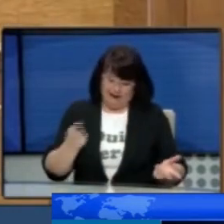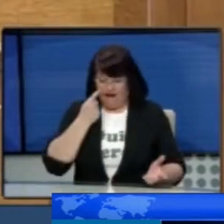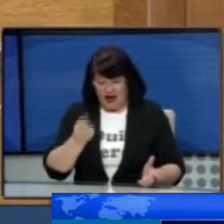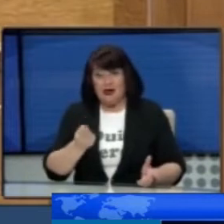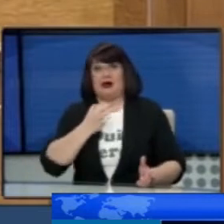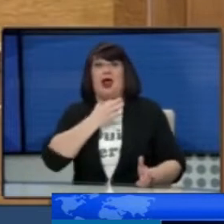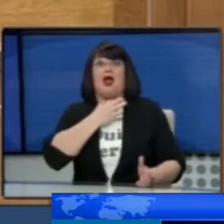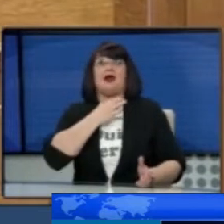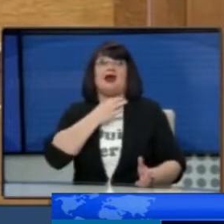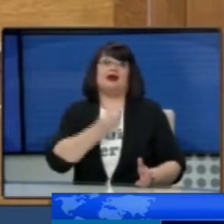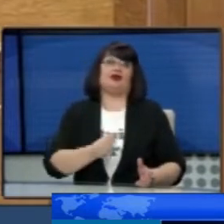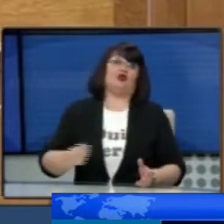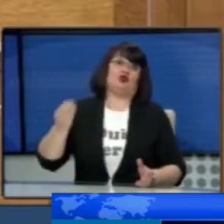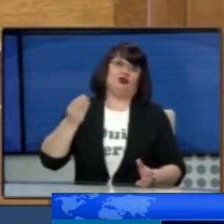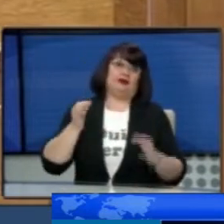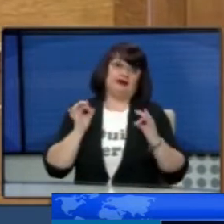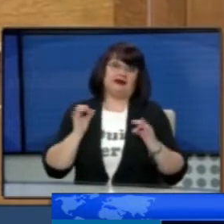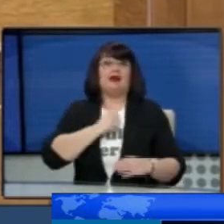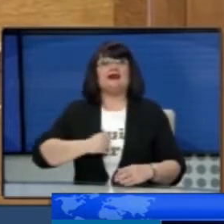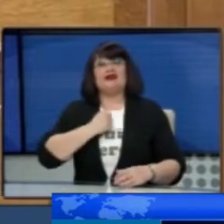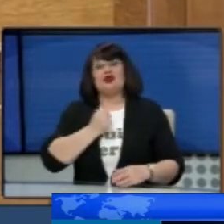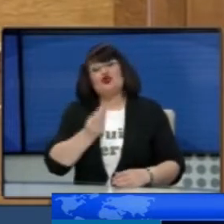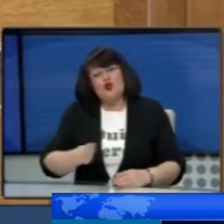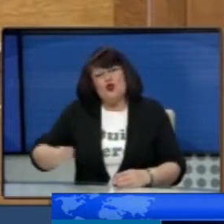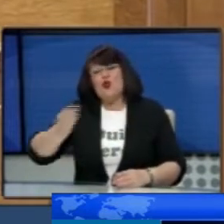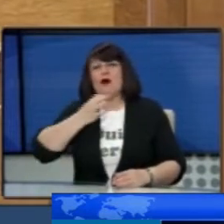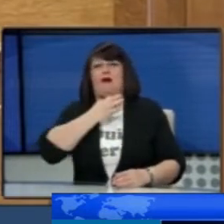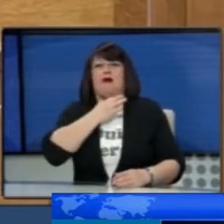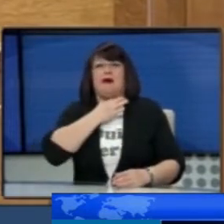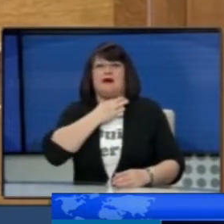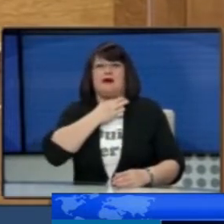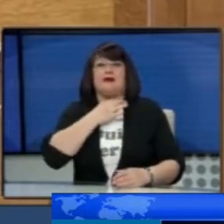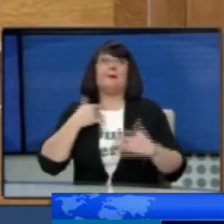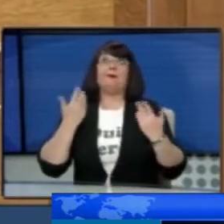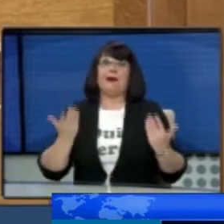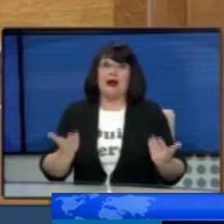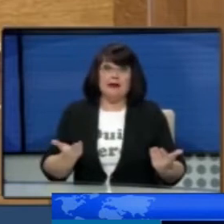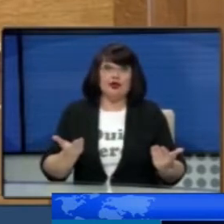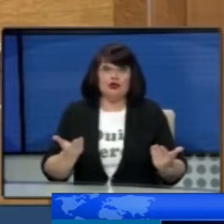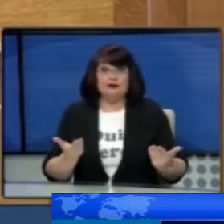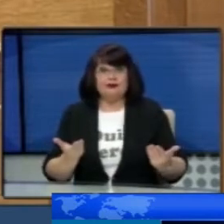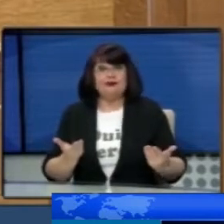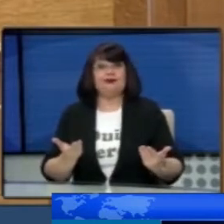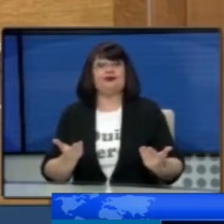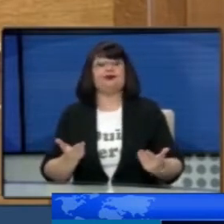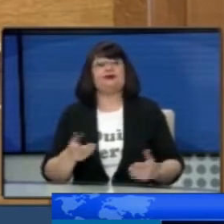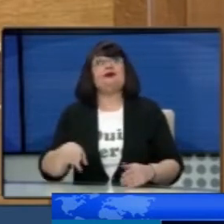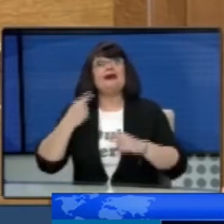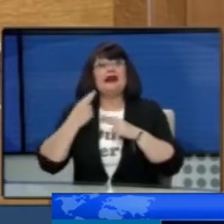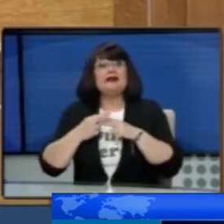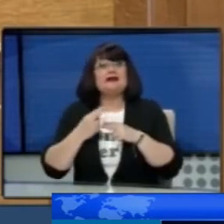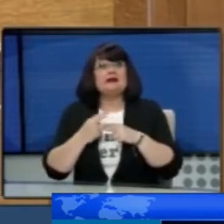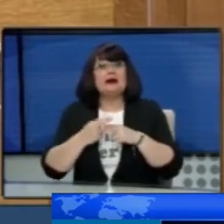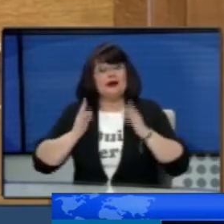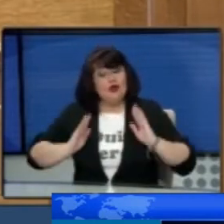καθώς οι ανάγκες είναι μεγάλες και δυστυχώς αυξάνονται. Αυτό όμως δεν αλλάζει ούτε την ένταση,